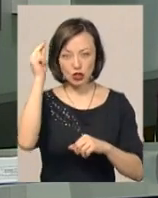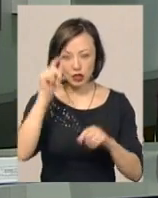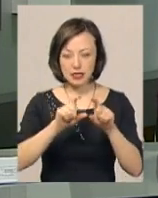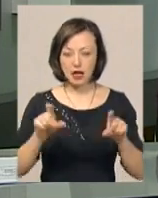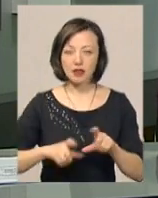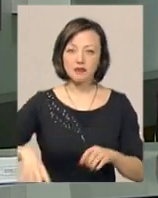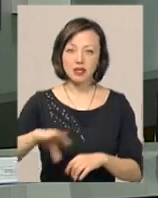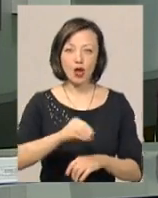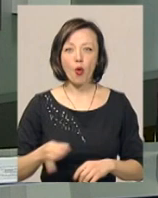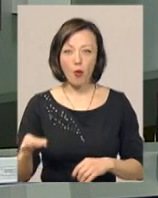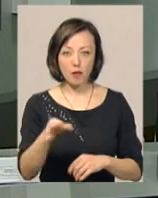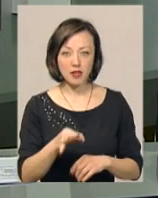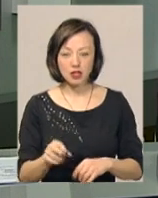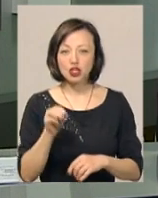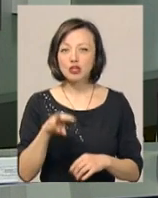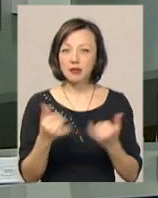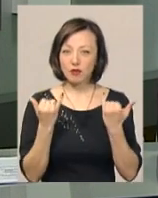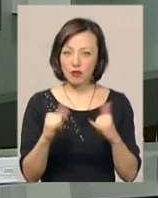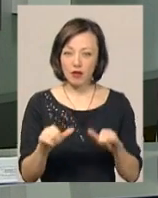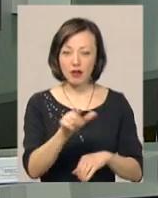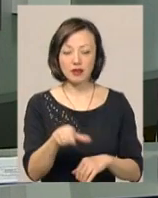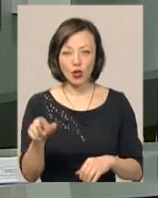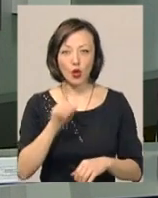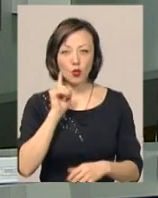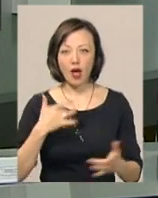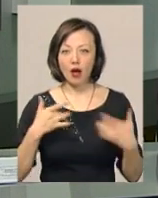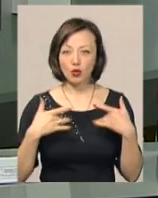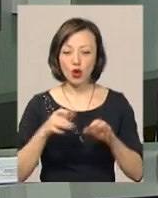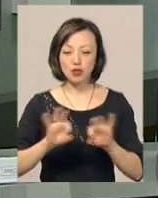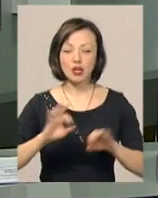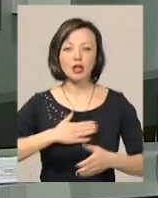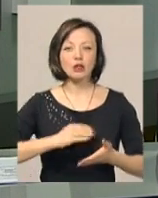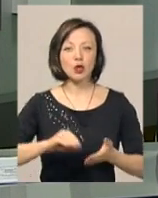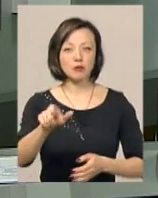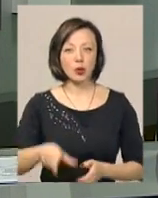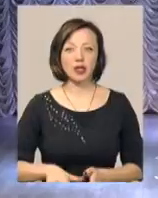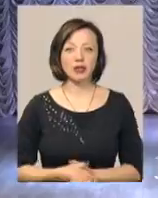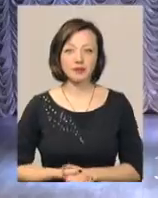закладів з усієї області. Чим дивували глядачів юні актори, розкаже Тетяна Ворожцова.